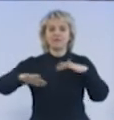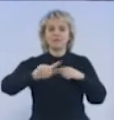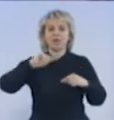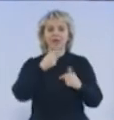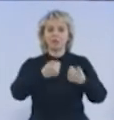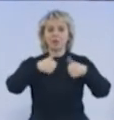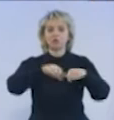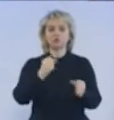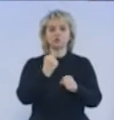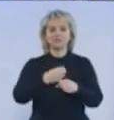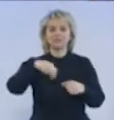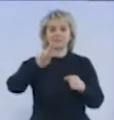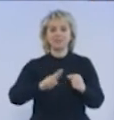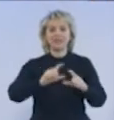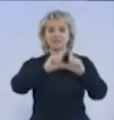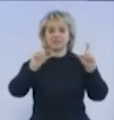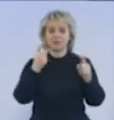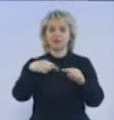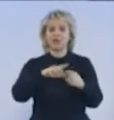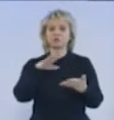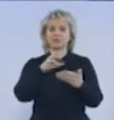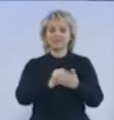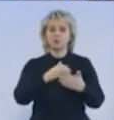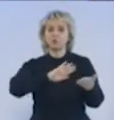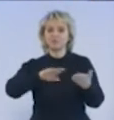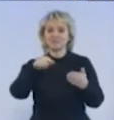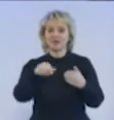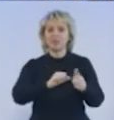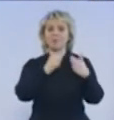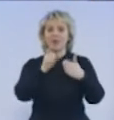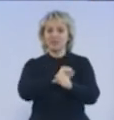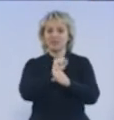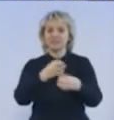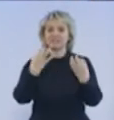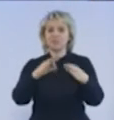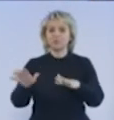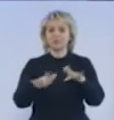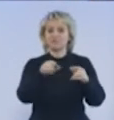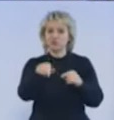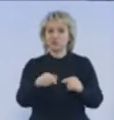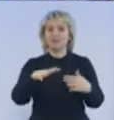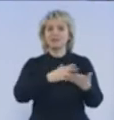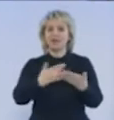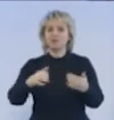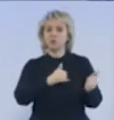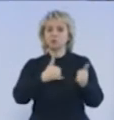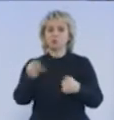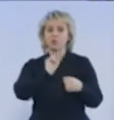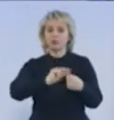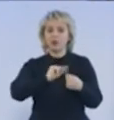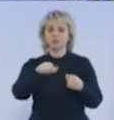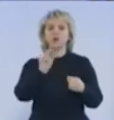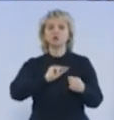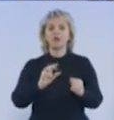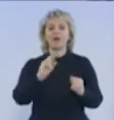экономической комиссии создан специальный департамент, который занимается устранением барьеров на пути свободного движения товаров, работ и услуг, труда